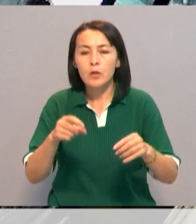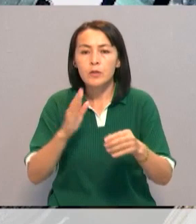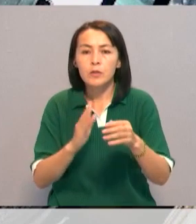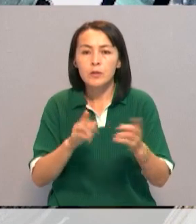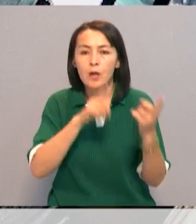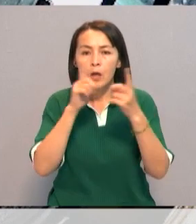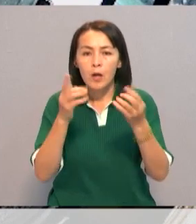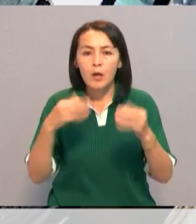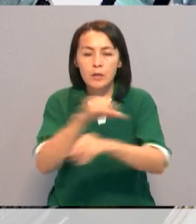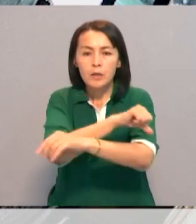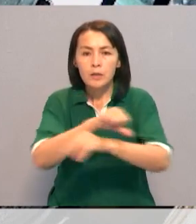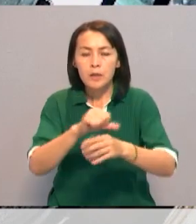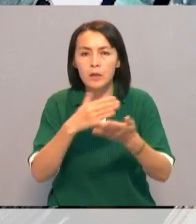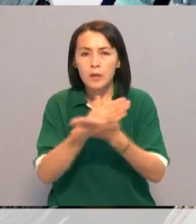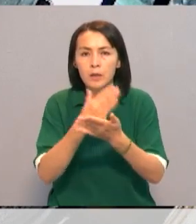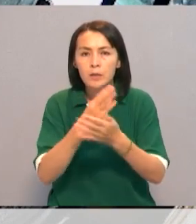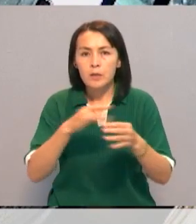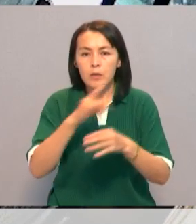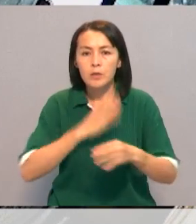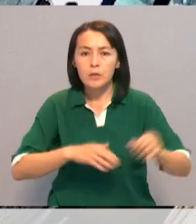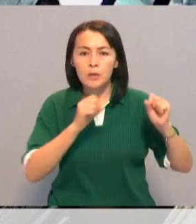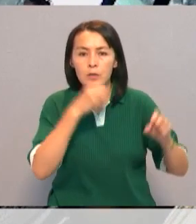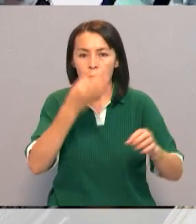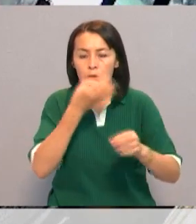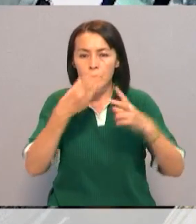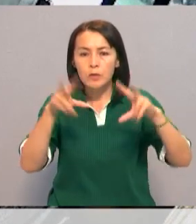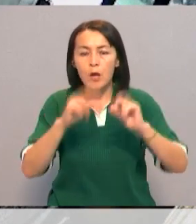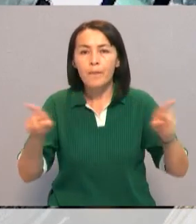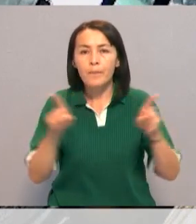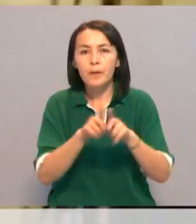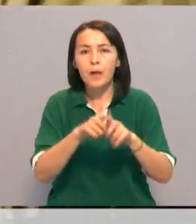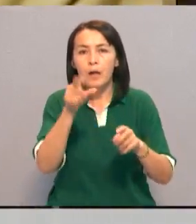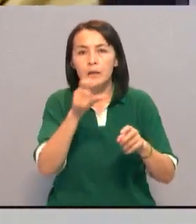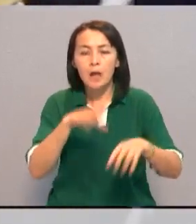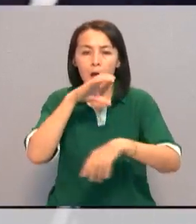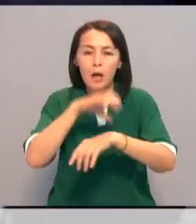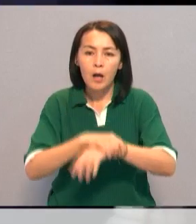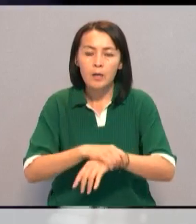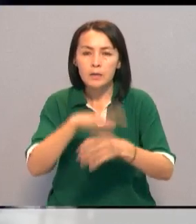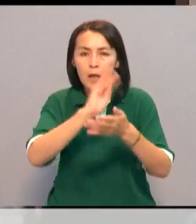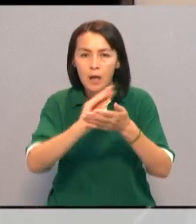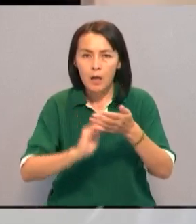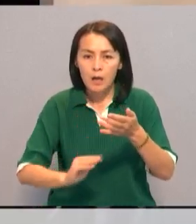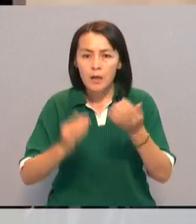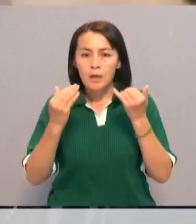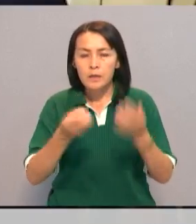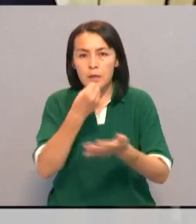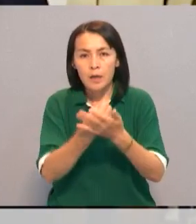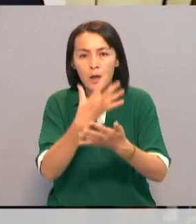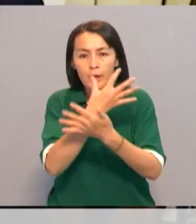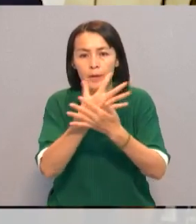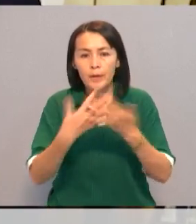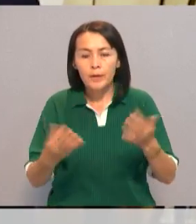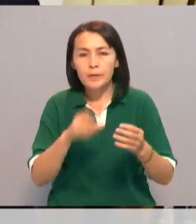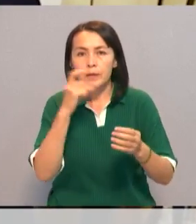жөнеледі. Шекара қызметі әуежай қауіпсіздігіне жауапты мамандармен бірге күдікті жолаушыны ұстап акт толтырылады. Бағалы металл